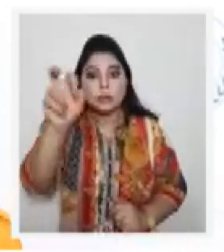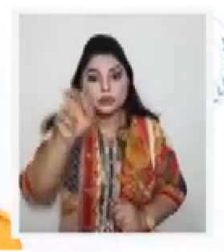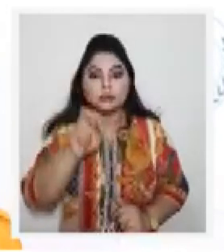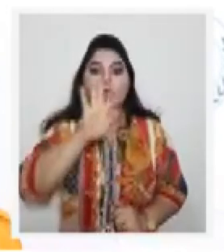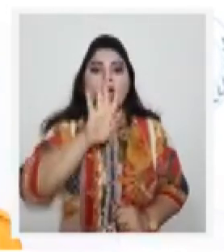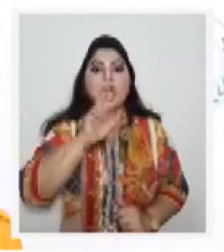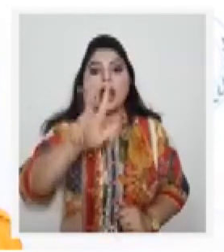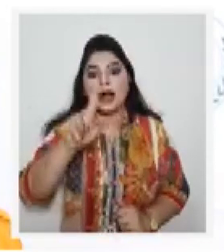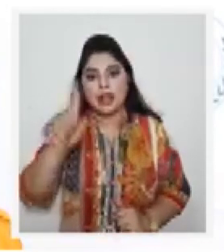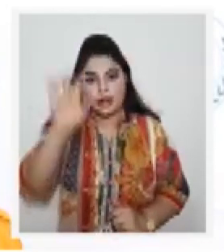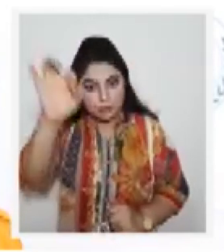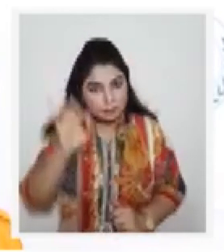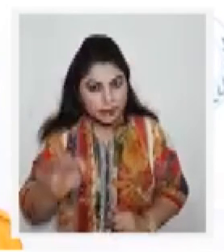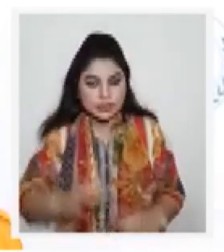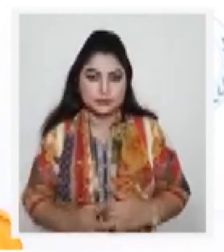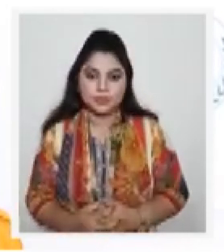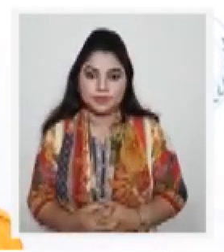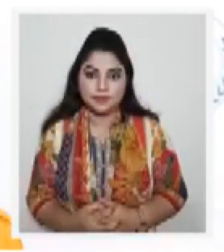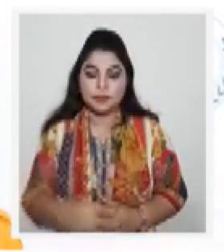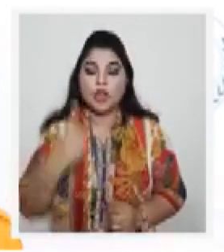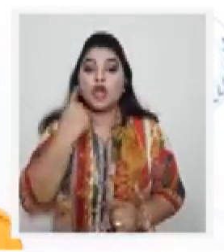133,978 জন এবং এ পর্যন্ত শনাক্তের হার